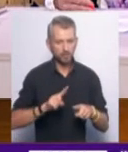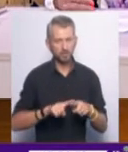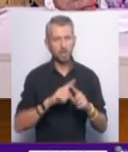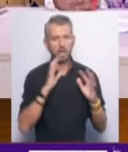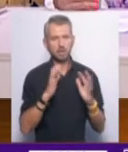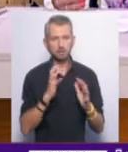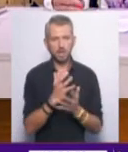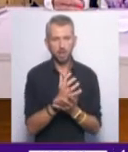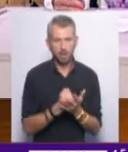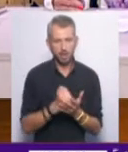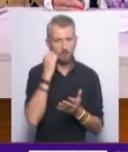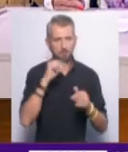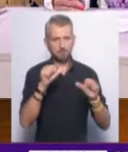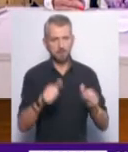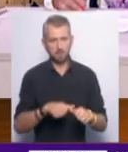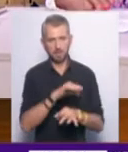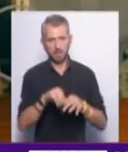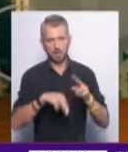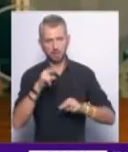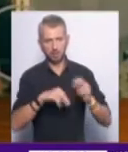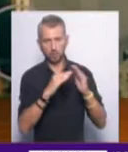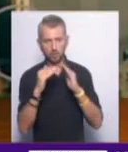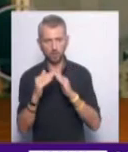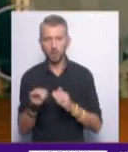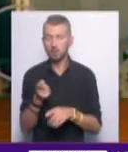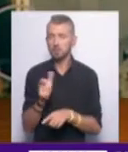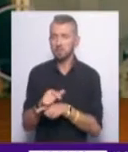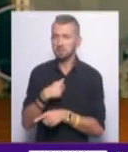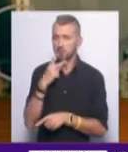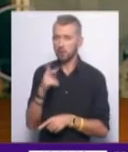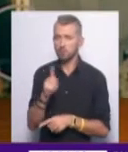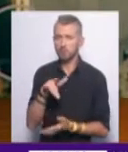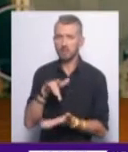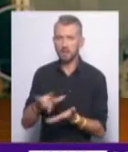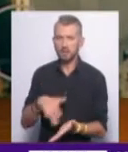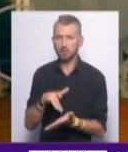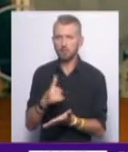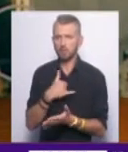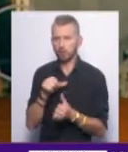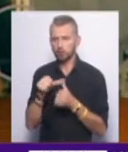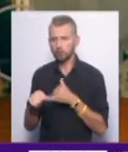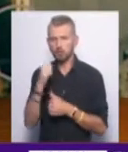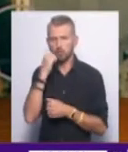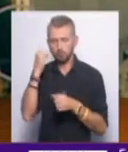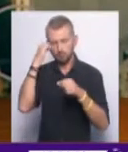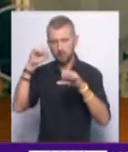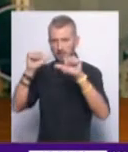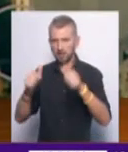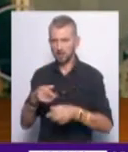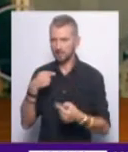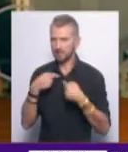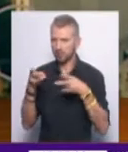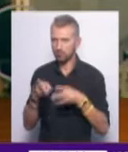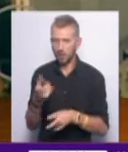зберігати пам'ятки архітектури. Так, ну тим паче ми бачимо, що центр міста у нас, особливо ті пам'ятки, страждають, як бачимо, найбільше